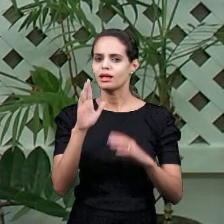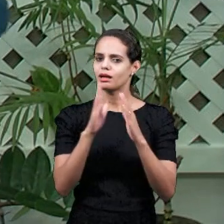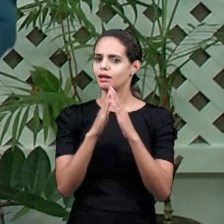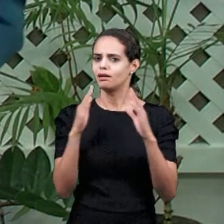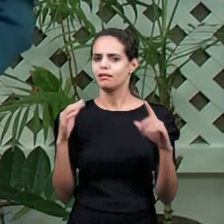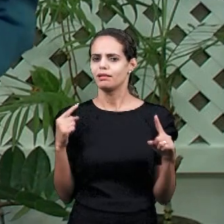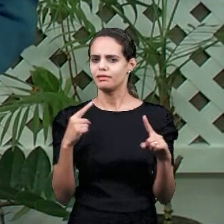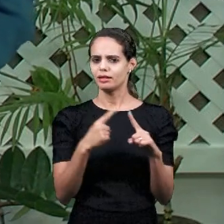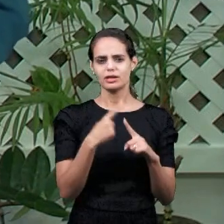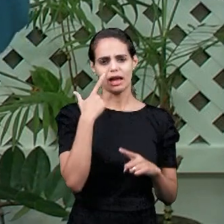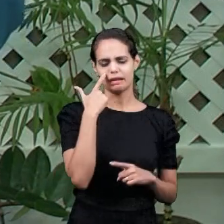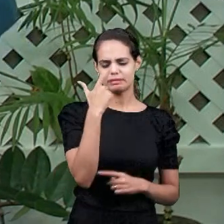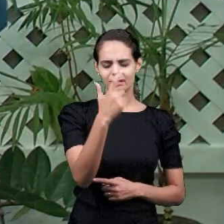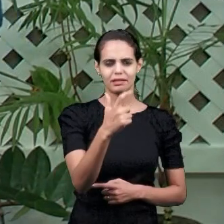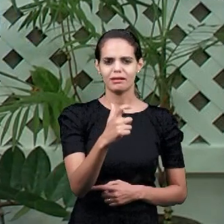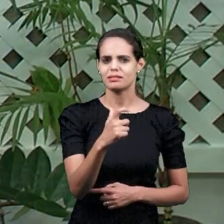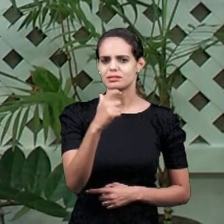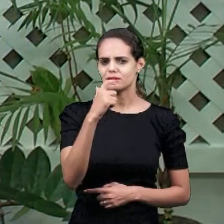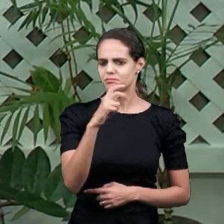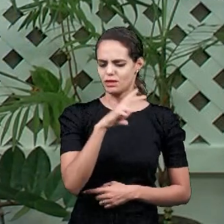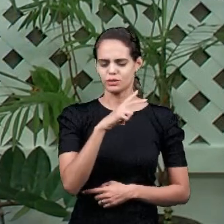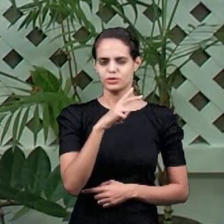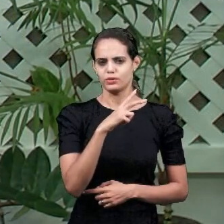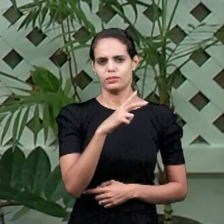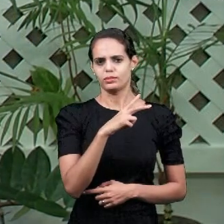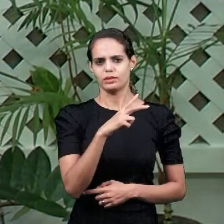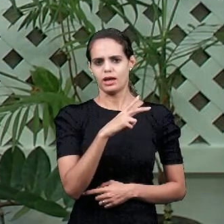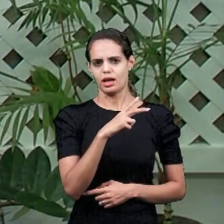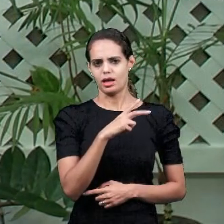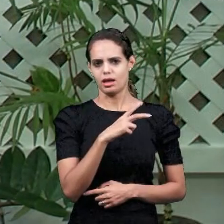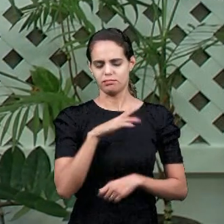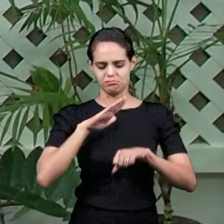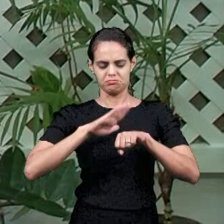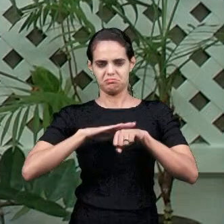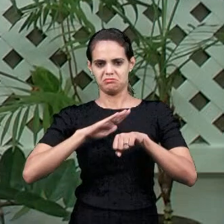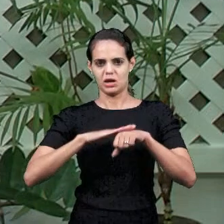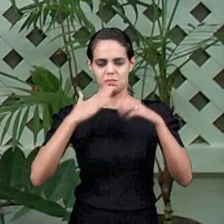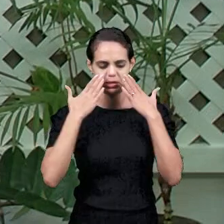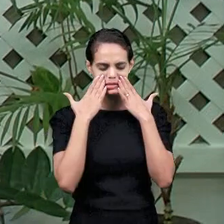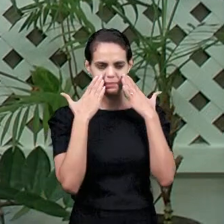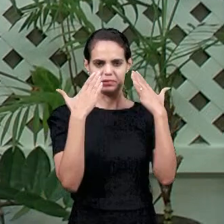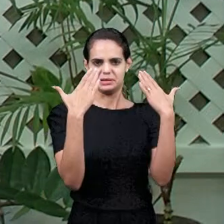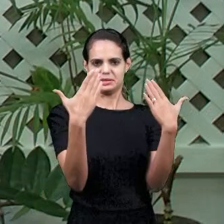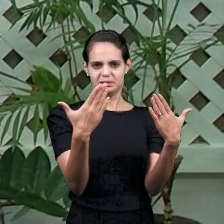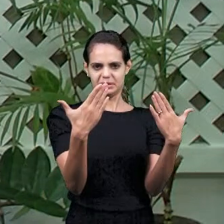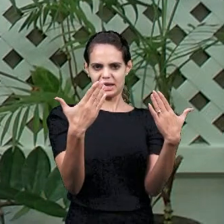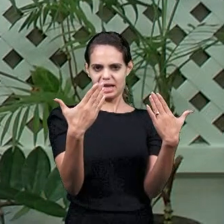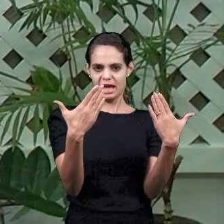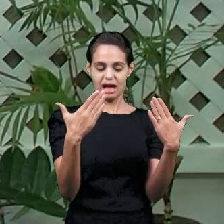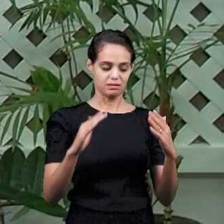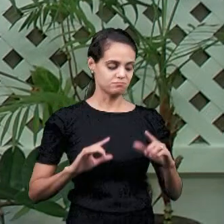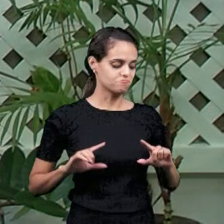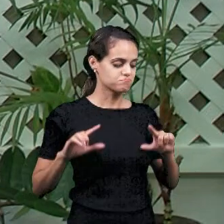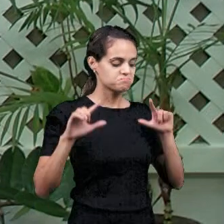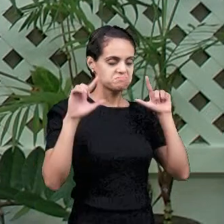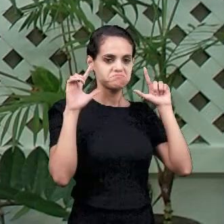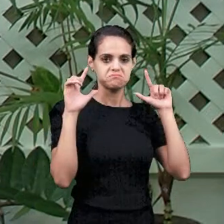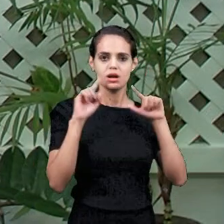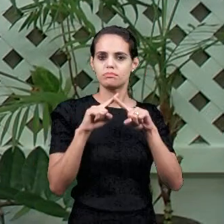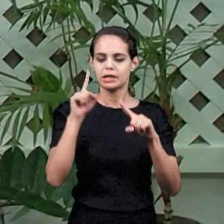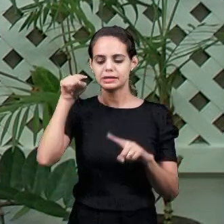nullement, à part s'il y a un intérêt personnel pour s'exhiber. Et dans cette œuvre, il n'y a pas la place pour cela, pour